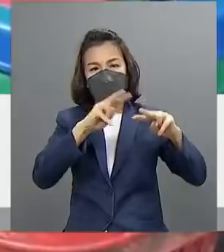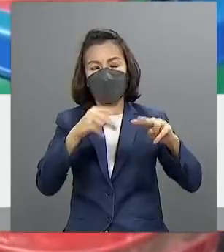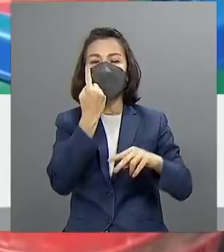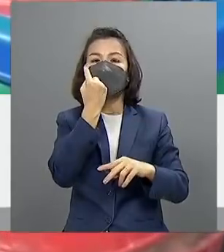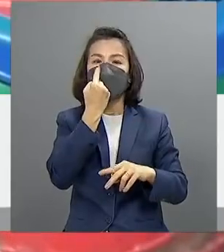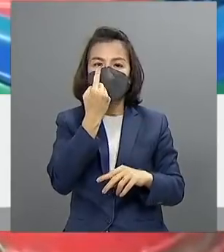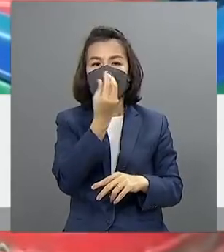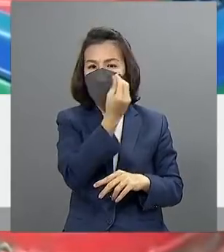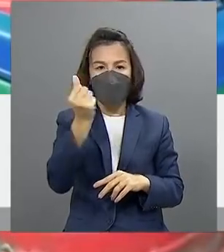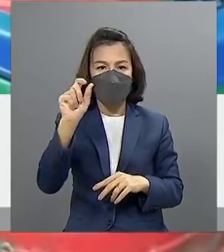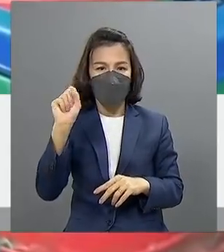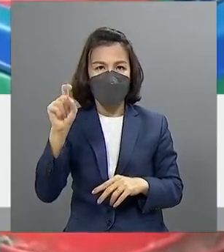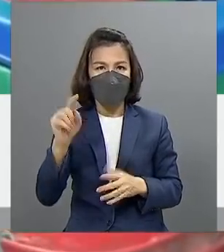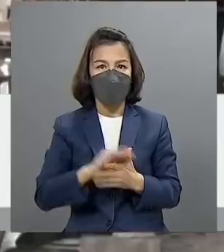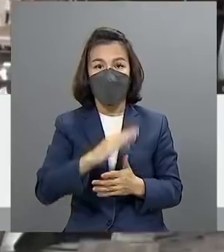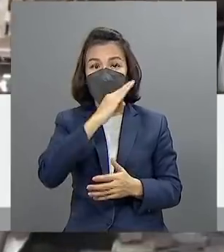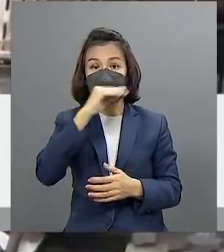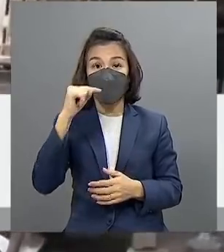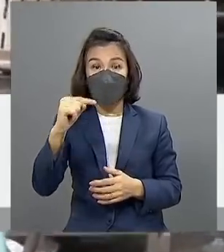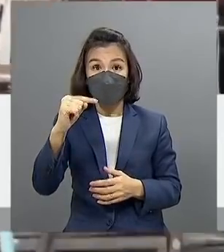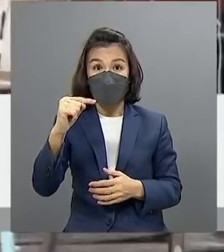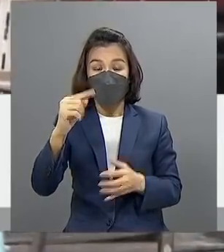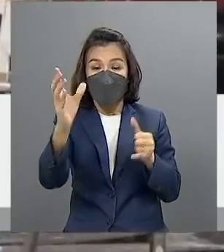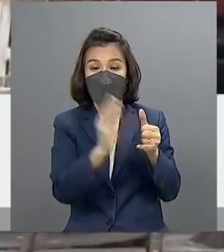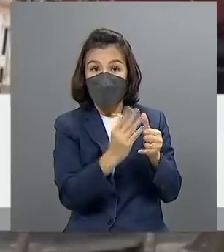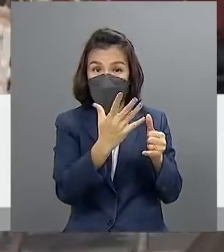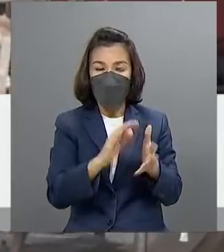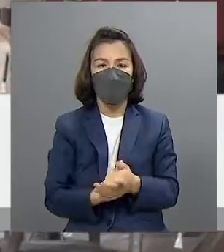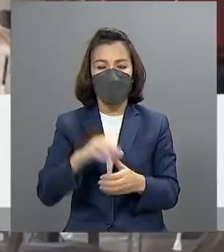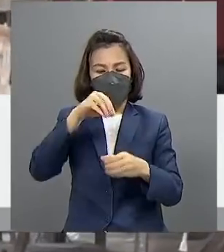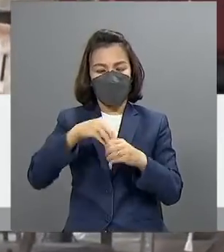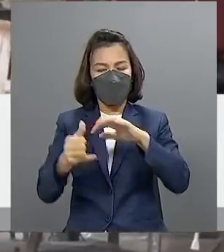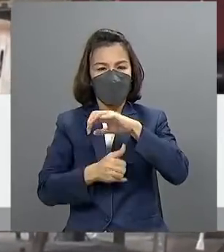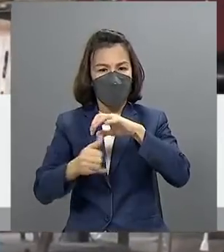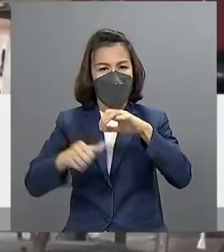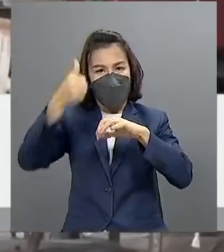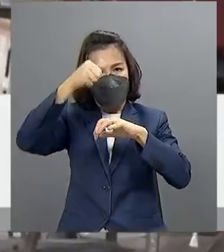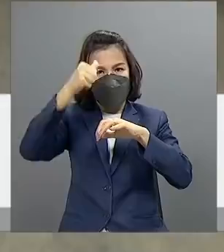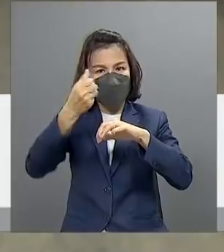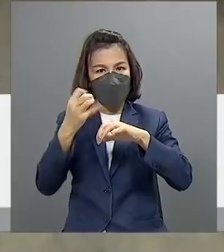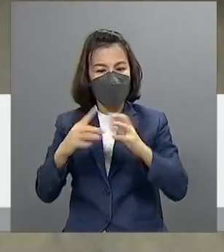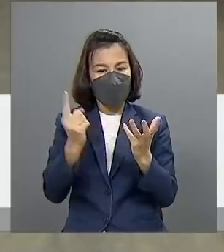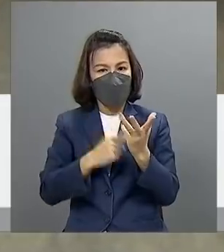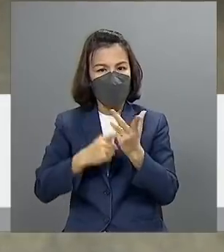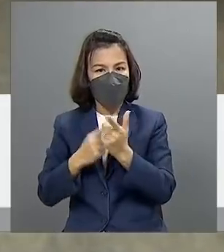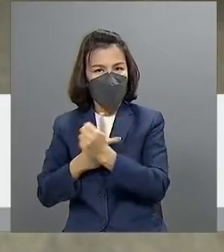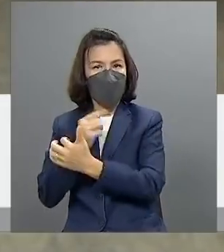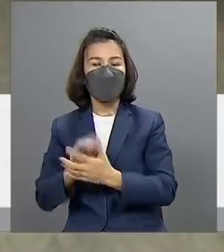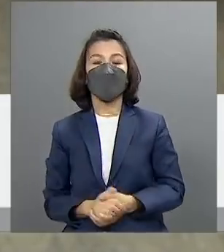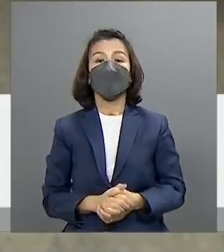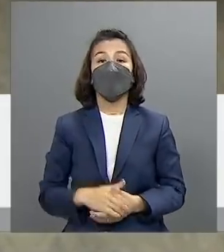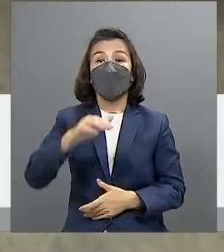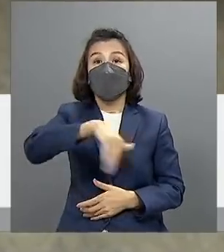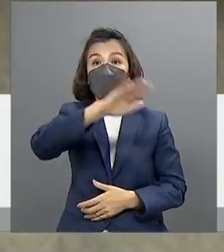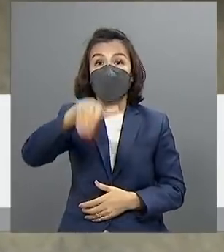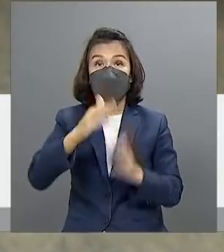หากผลเป็นลบนั้นก็ต้องจับตัว 14วันนับจากวันสัมผัสครั้งสุดท้ายค่ะล่าสุดคาสเตอร์ตลาดเมืองใหม่มีผู้ติด